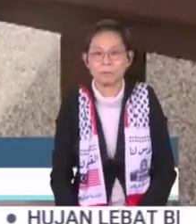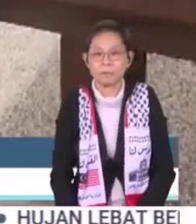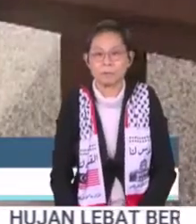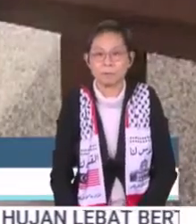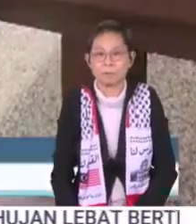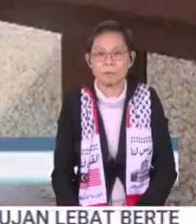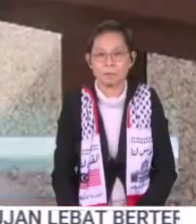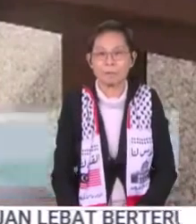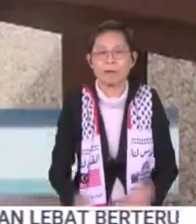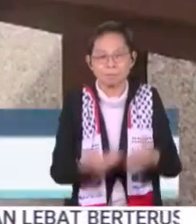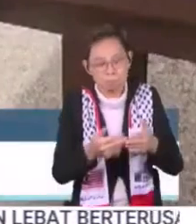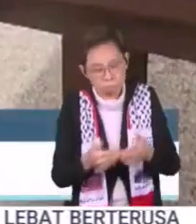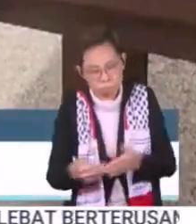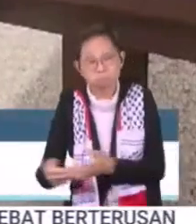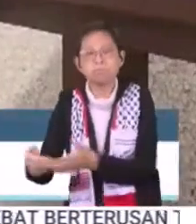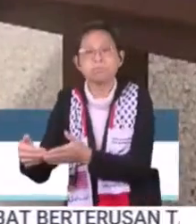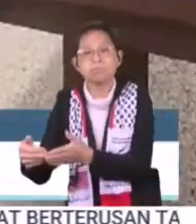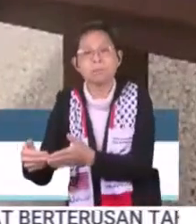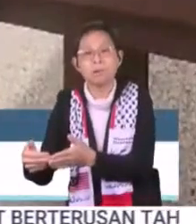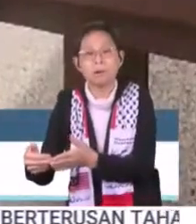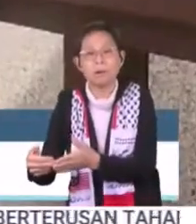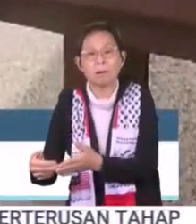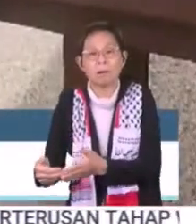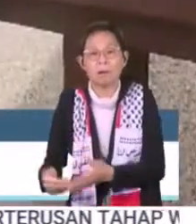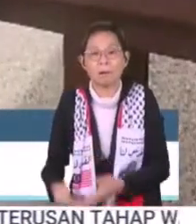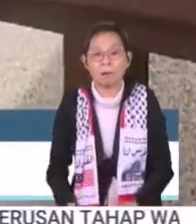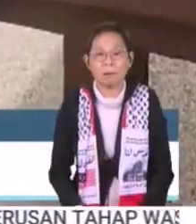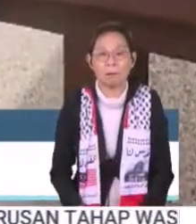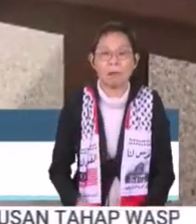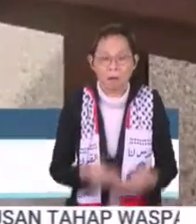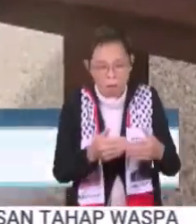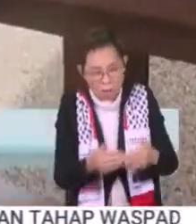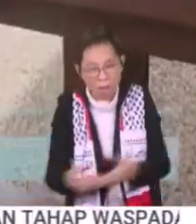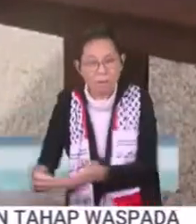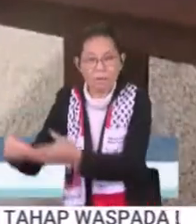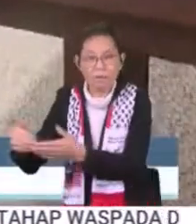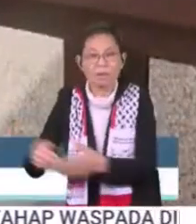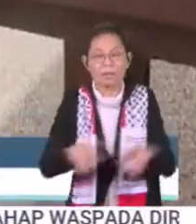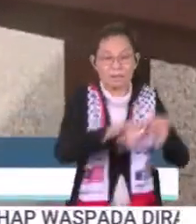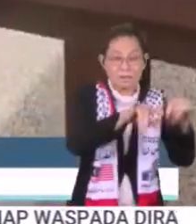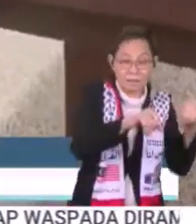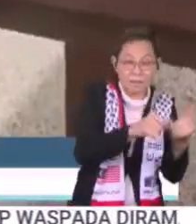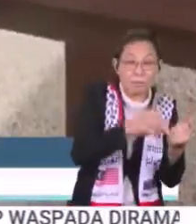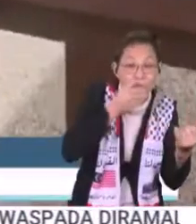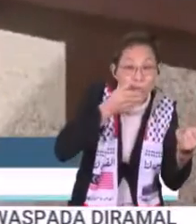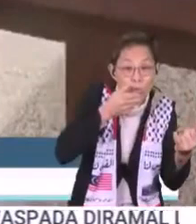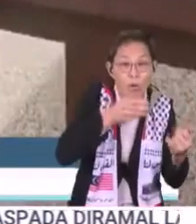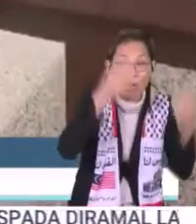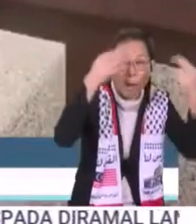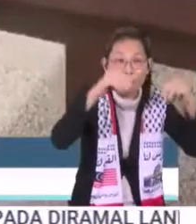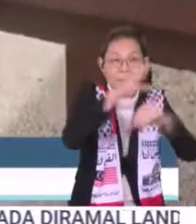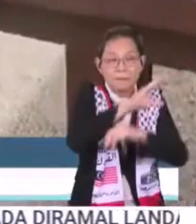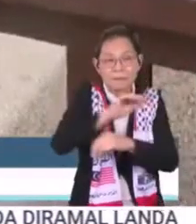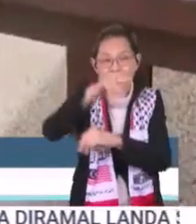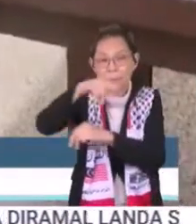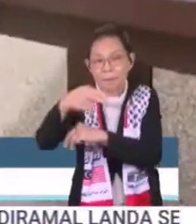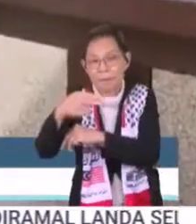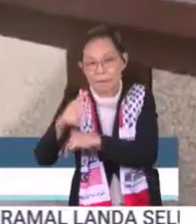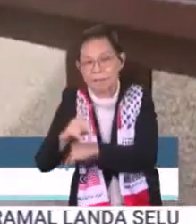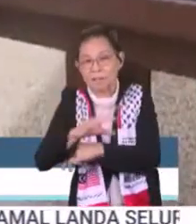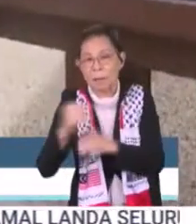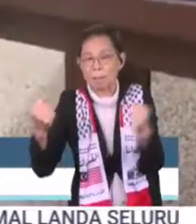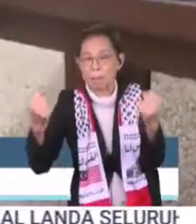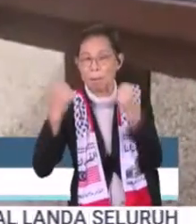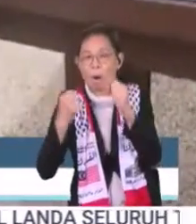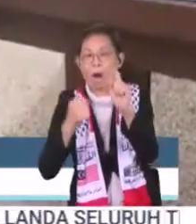Rasakan harus dilanjutkan apabila sambungannya, lanjutannya pada ijazah sarjana muda, master dan PhD. Dalam kita